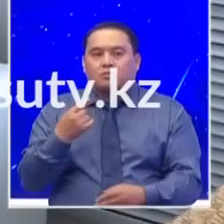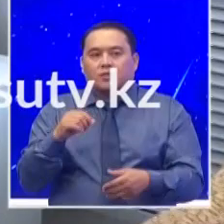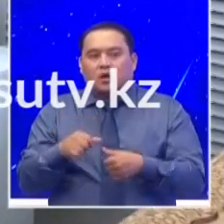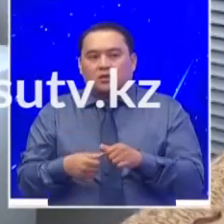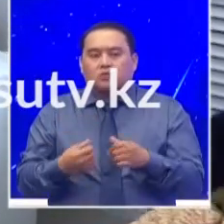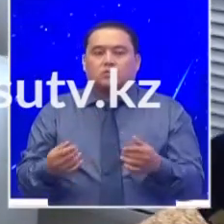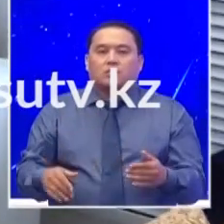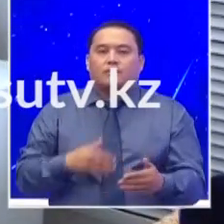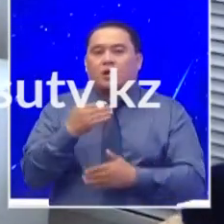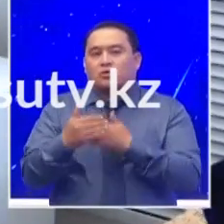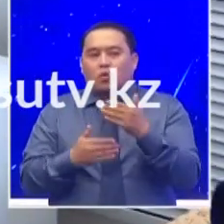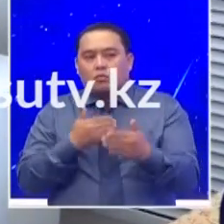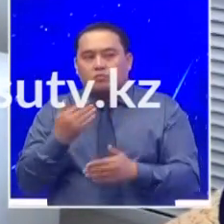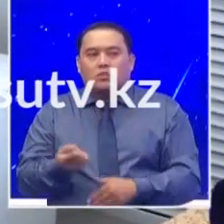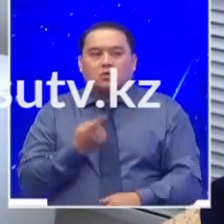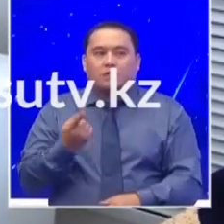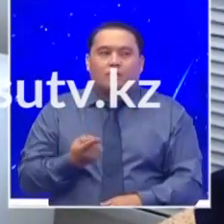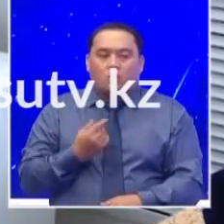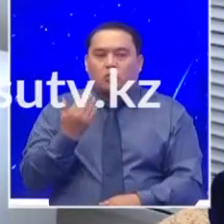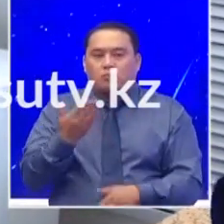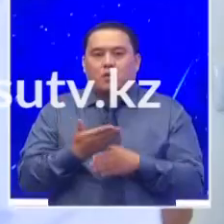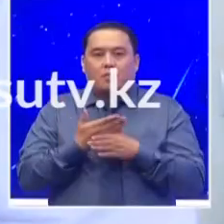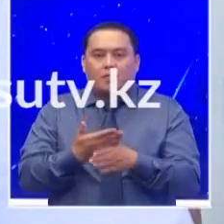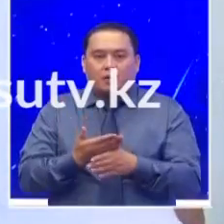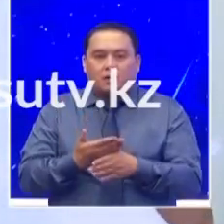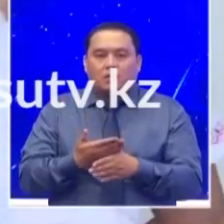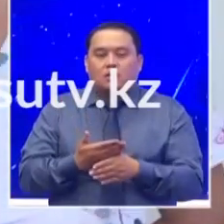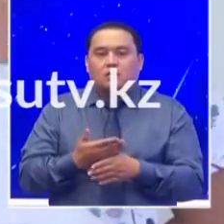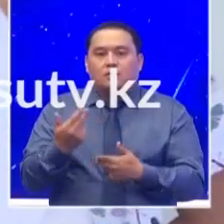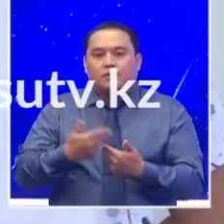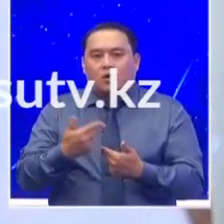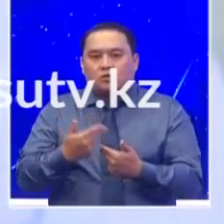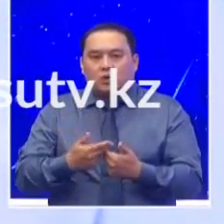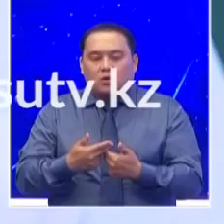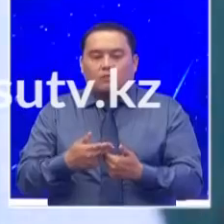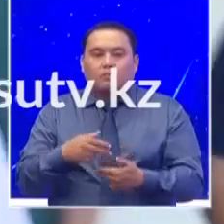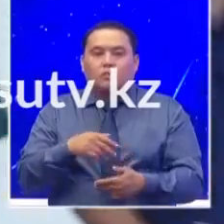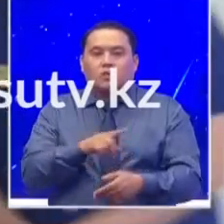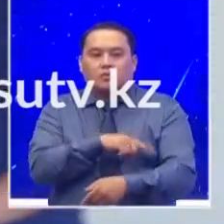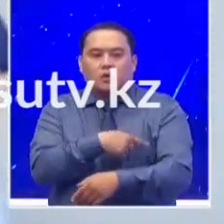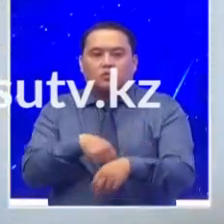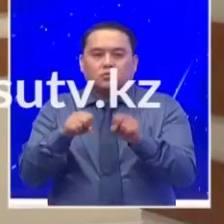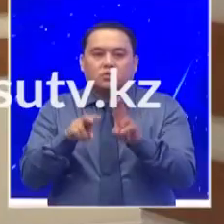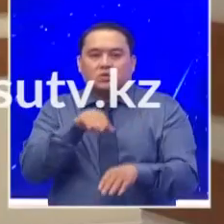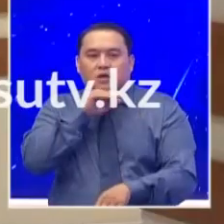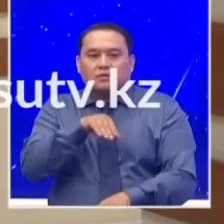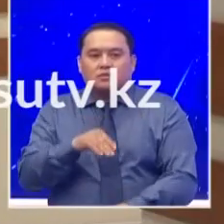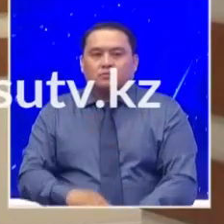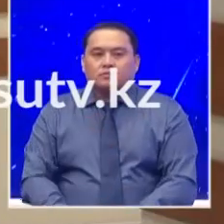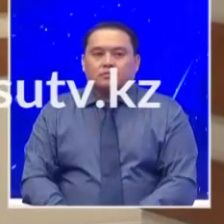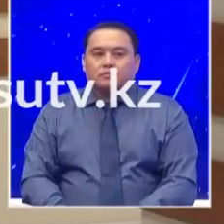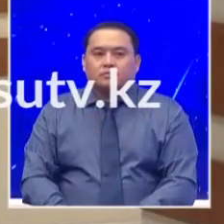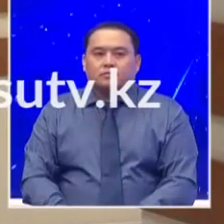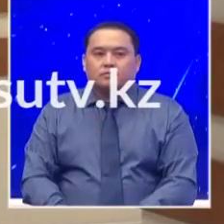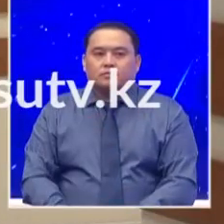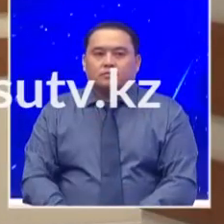постоянному самосовершенствованию и любви к анатомии помогли ему стать, без преувеличения, многопрофильным специалистом. Я помню до сих пор. Я